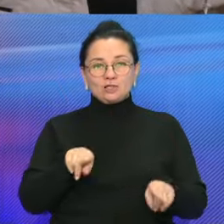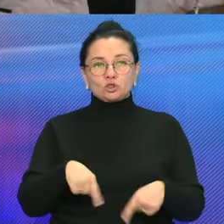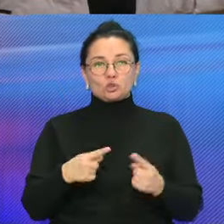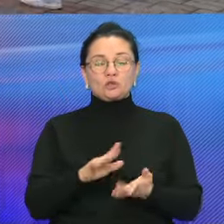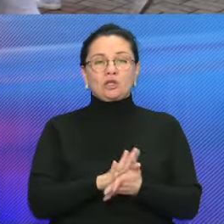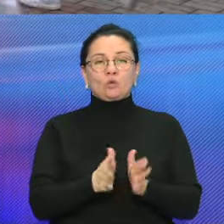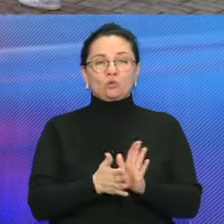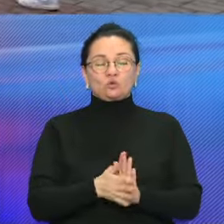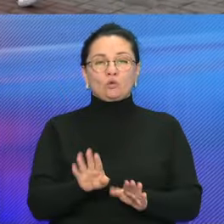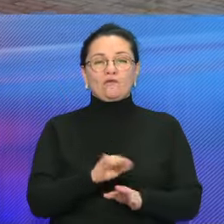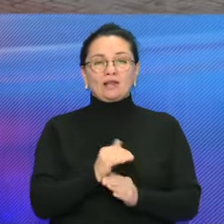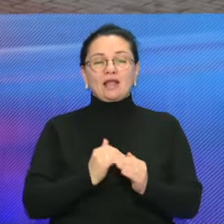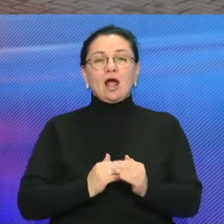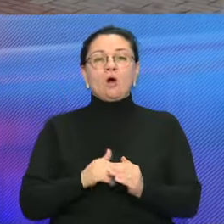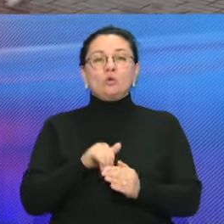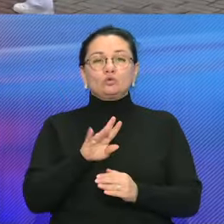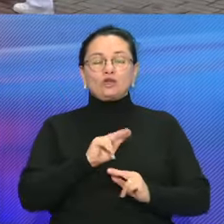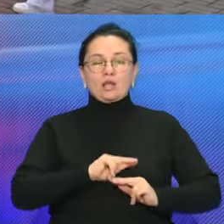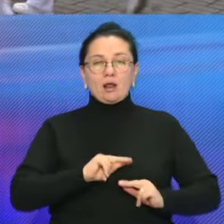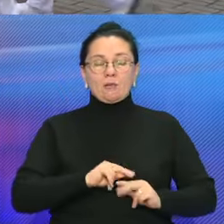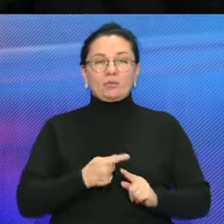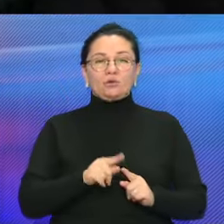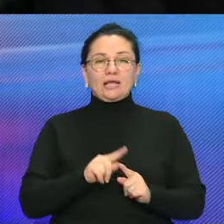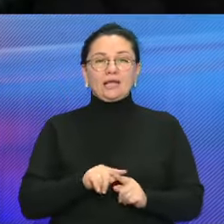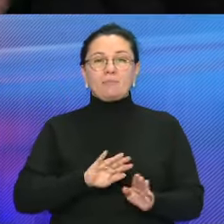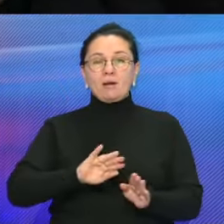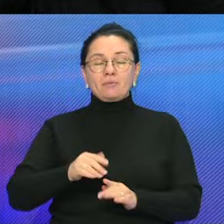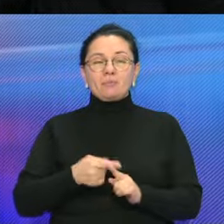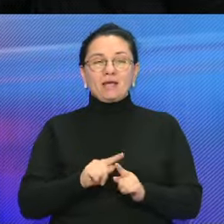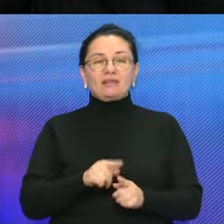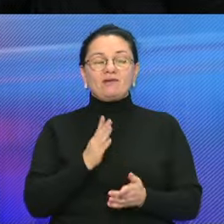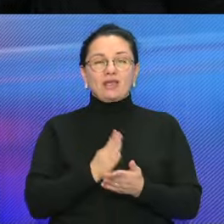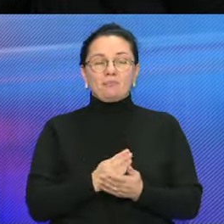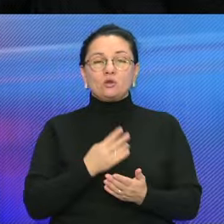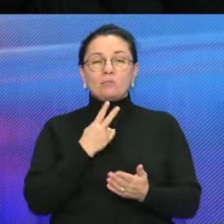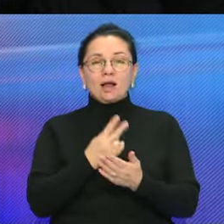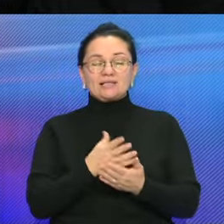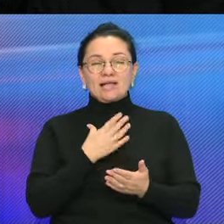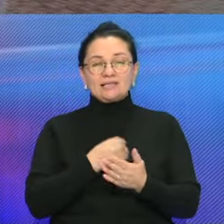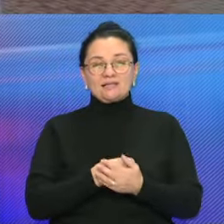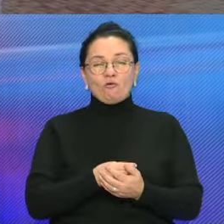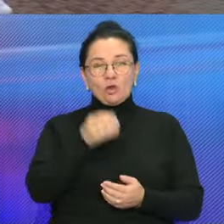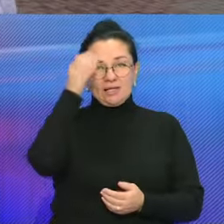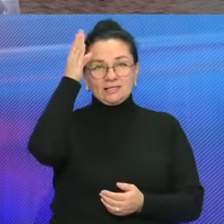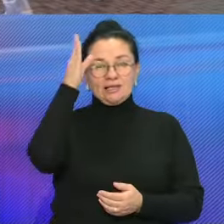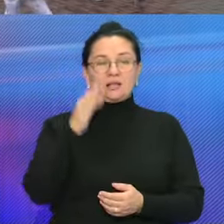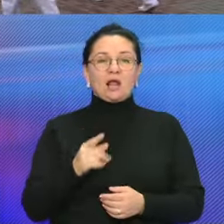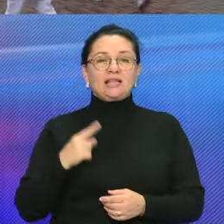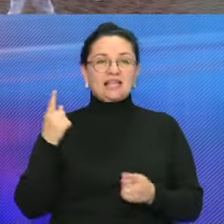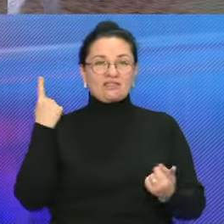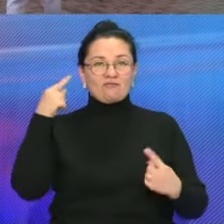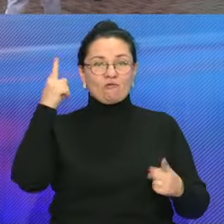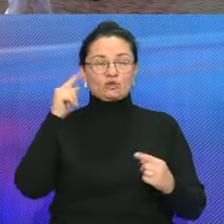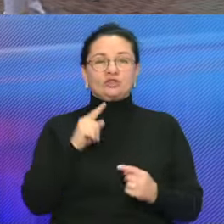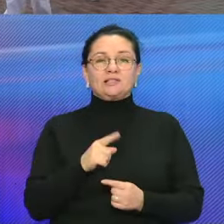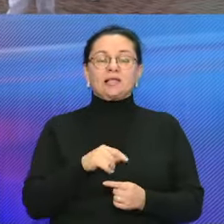профессийного и особостного роста молодых специалистов. А кроме того, яны мають махчимость реализовать свой творчий и интеллектуальный потенциал. Подтверждение